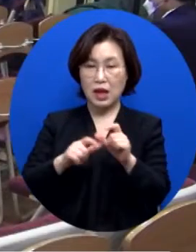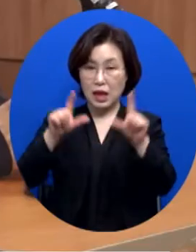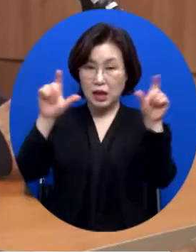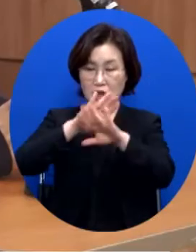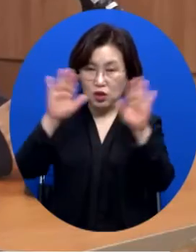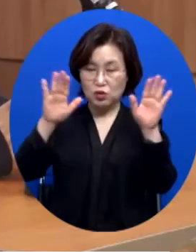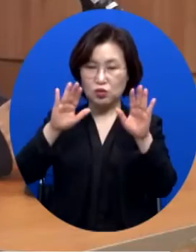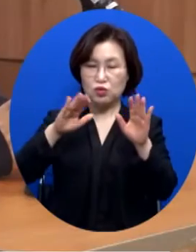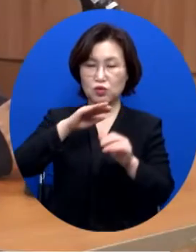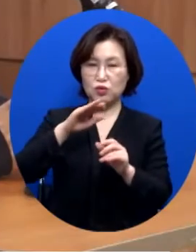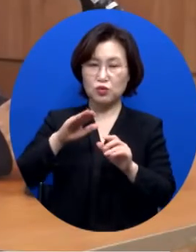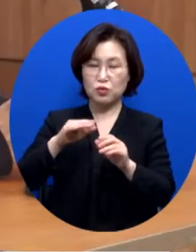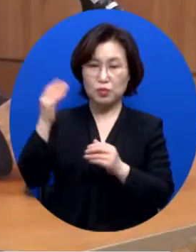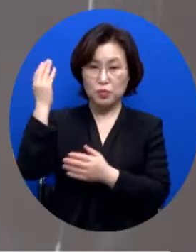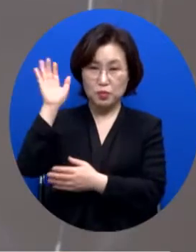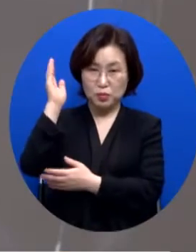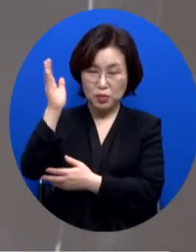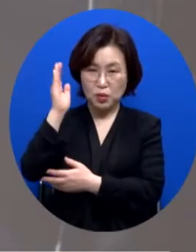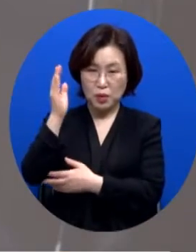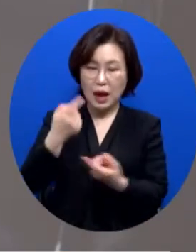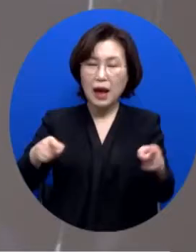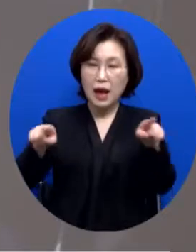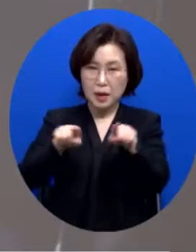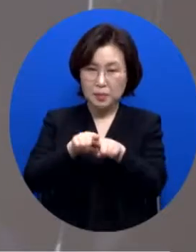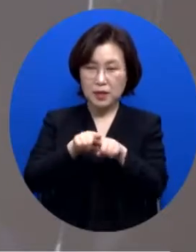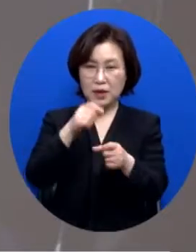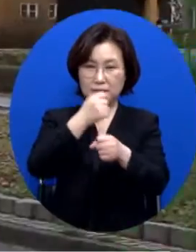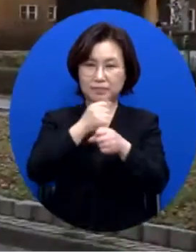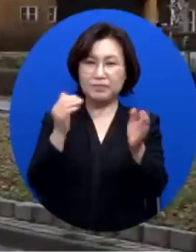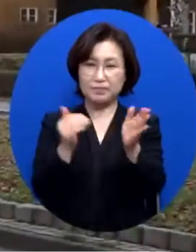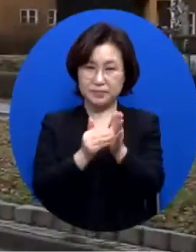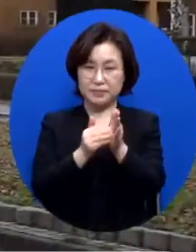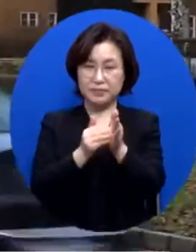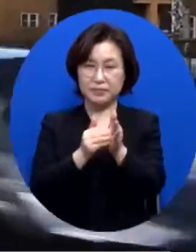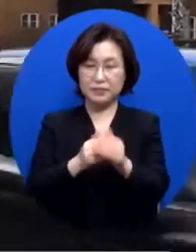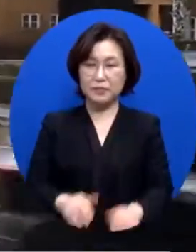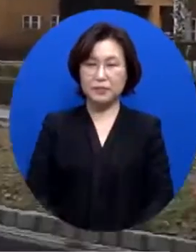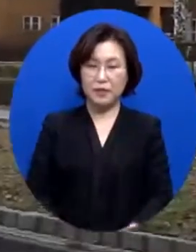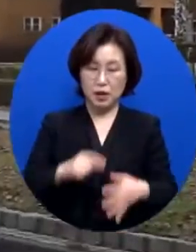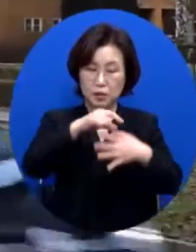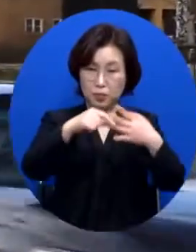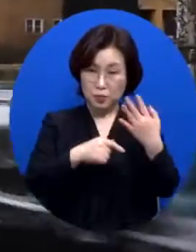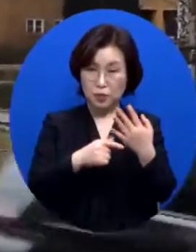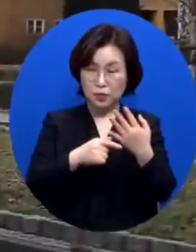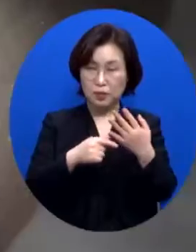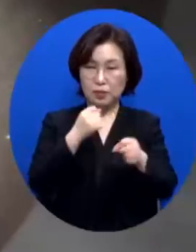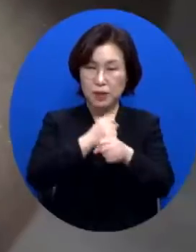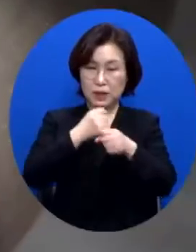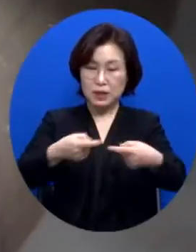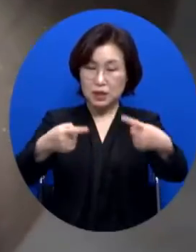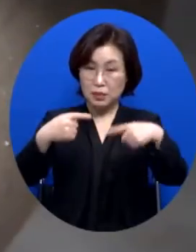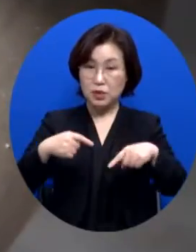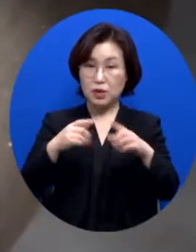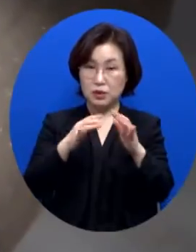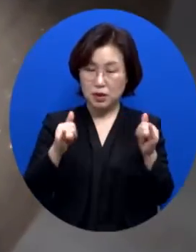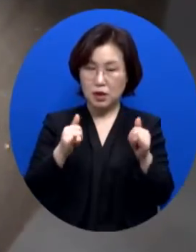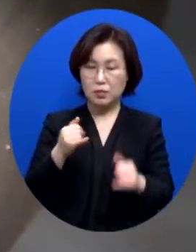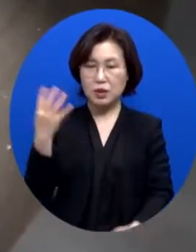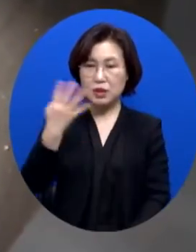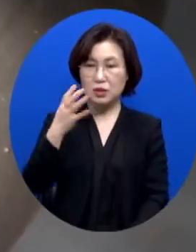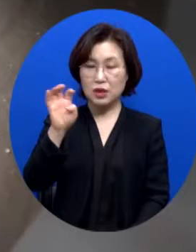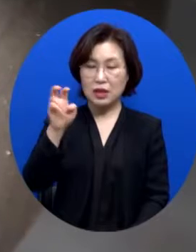포럼 기독교 환경운동 연대와 함께 제작했습니다 매뉴얼 제작에 참여한 이들은 2040년 으로